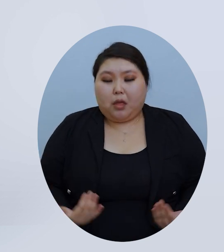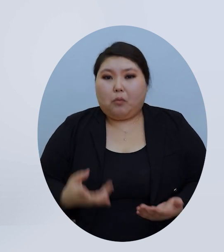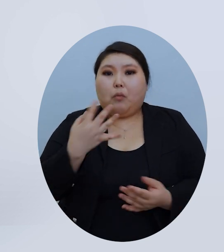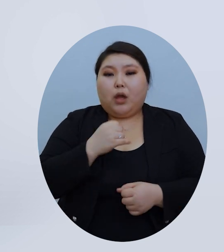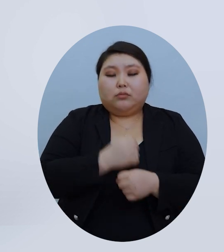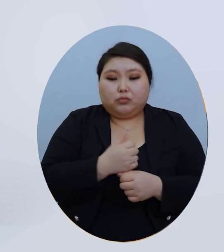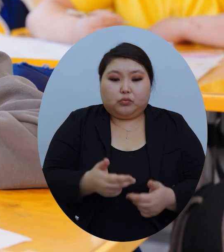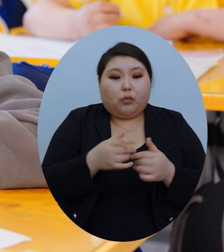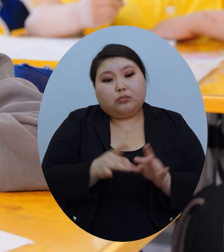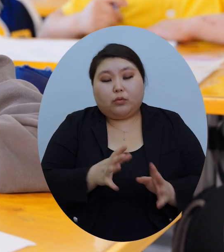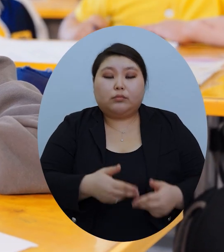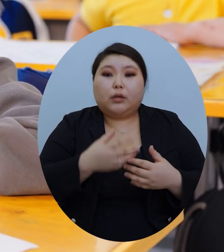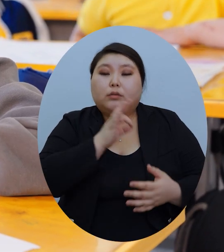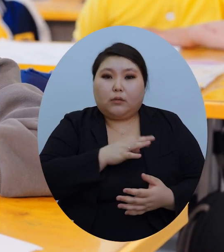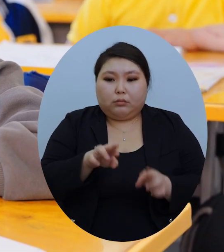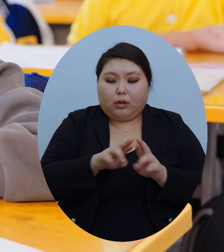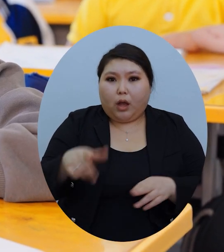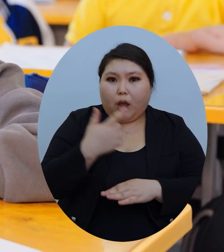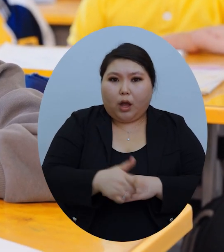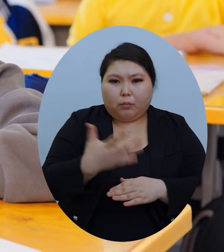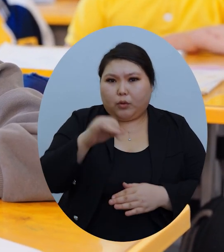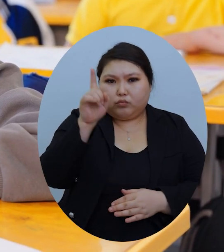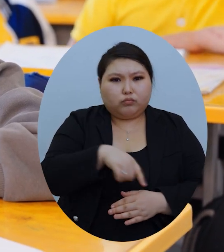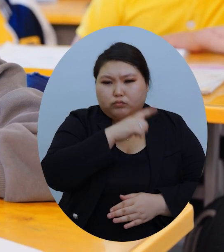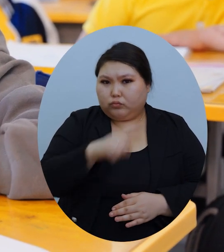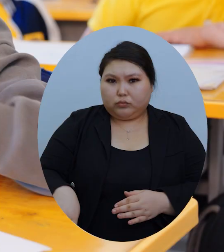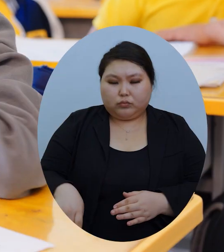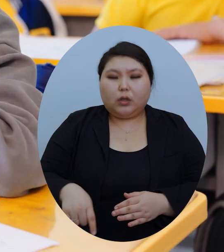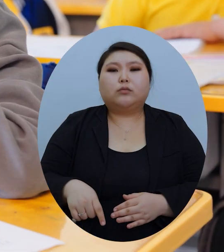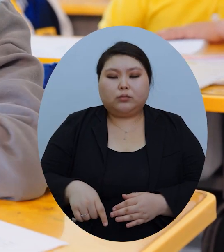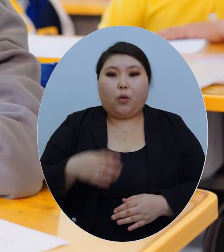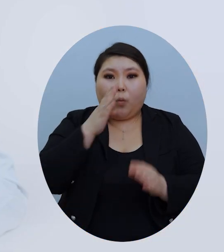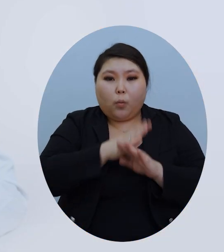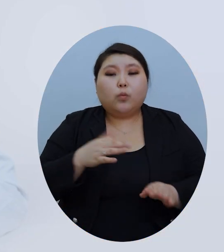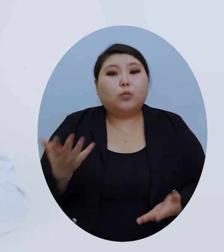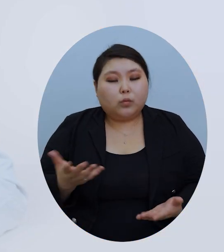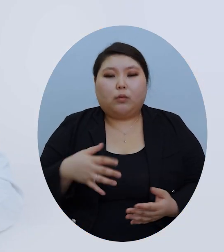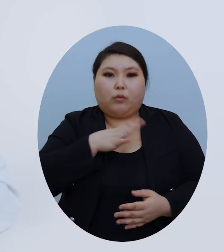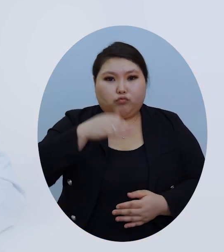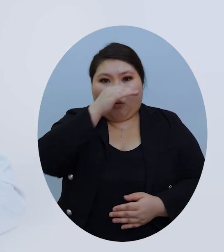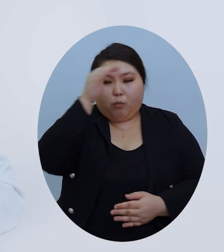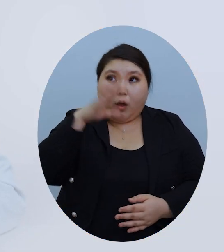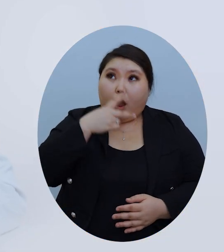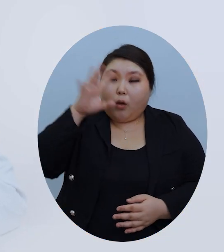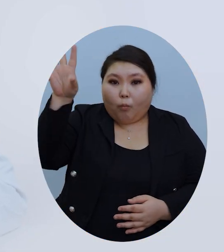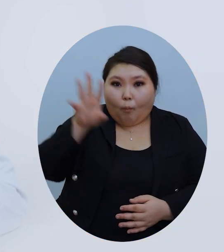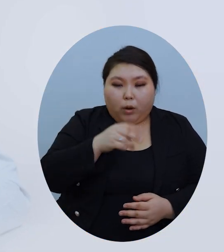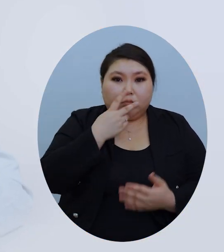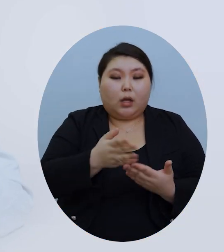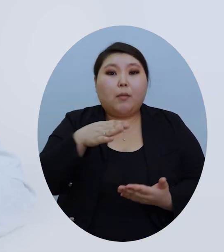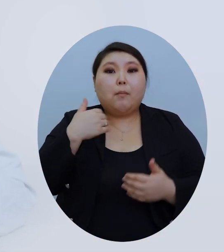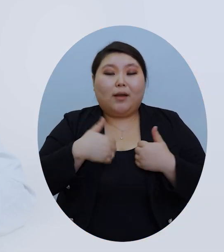ялгуурлан гадуурхагдах ёсгүй. Хүүхэд бол томчууд бидний тойл байдаг. Иймээс багш та, эцэг эхчүүд та бүхэн